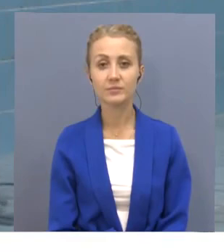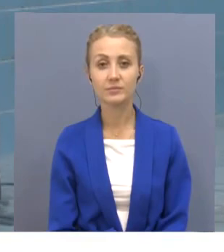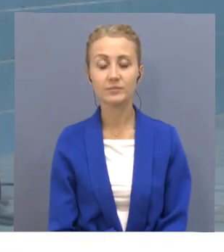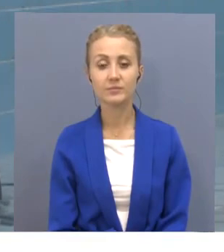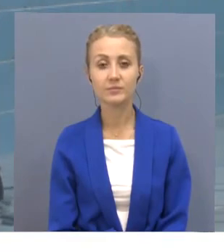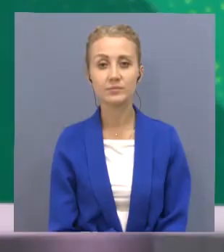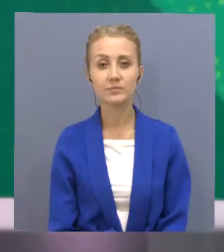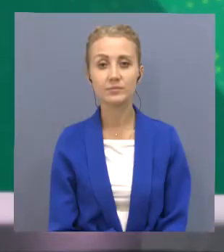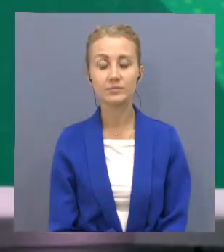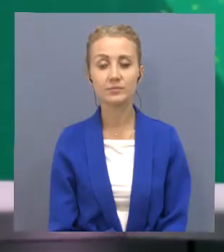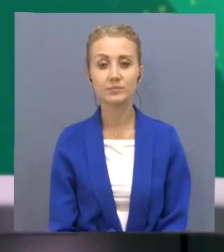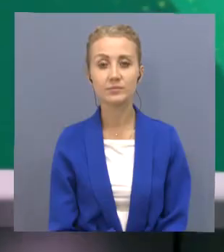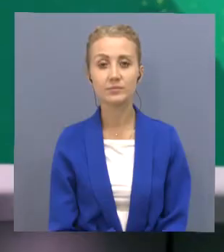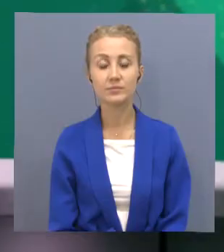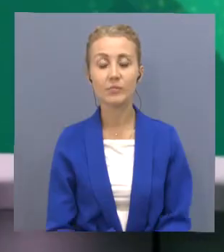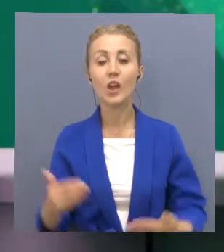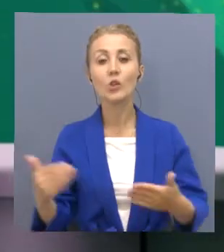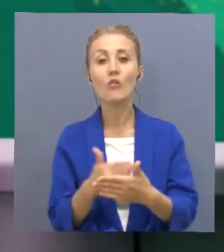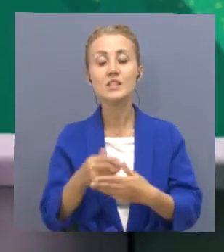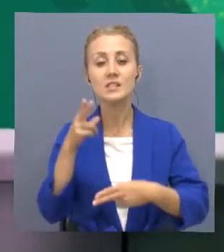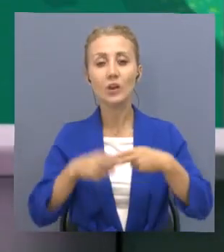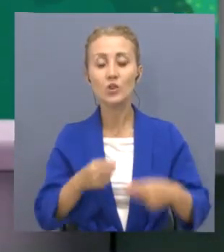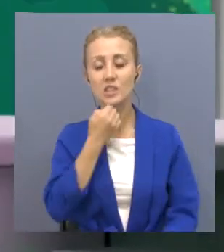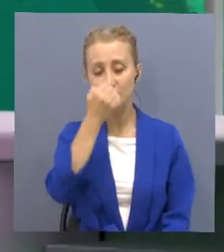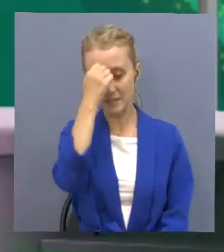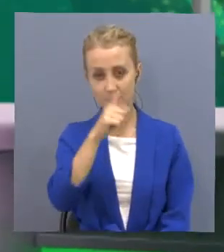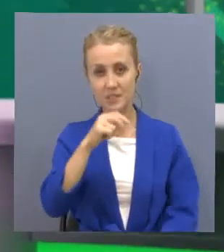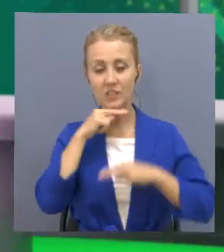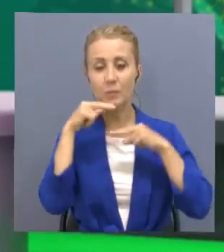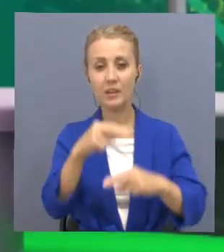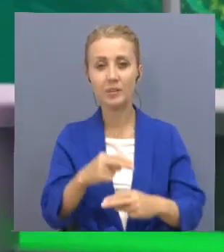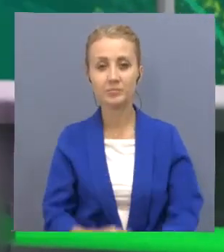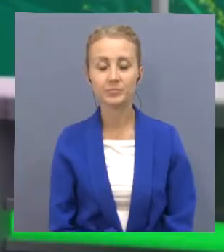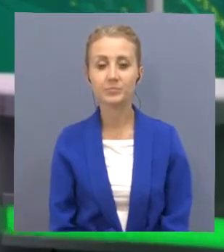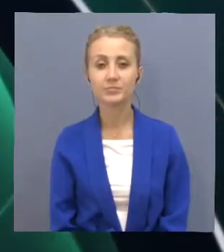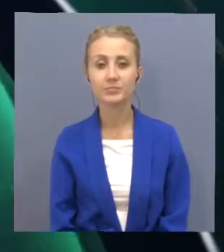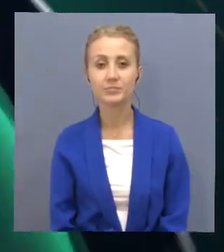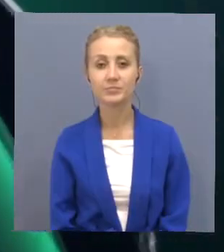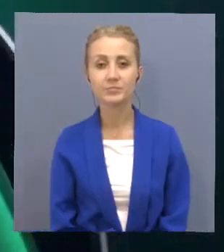Ахпарат. На этом у нас все. Берегите себя и своих близких. До встречи в эфире.